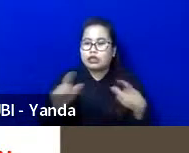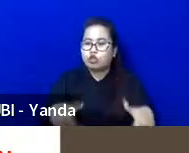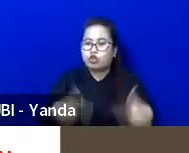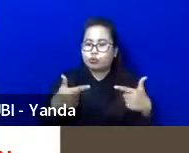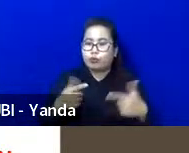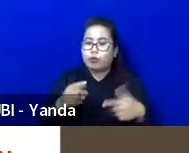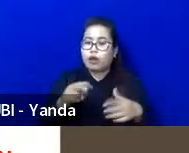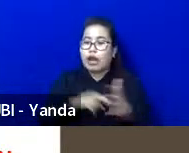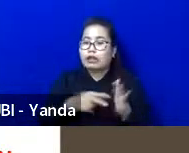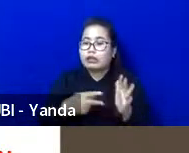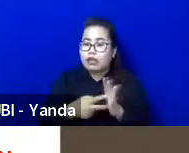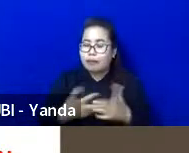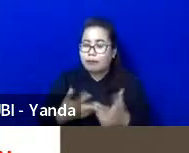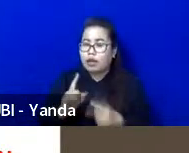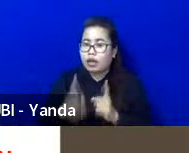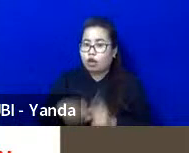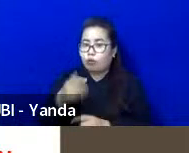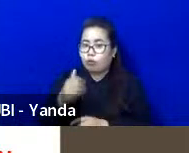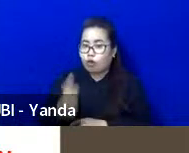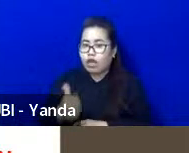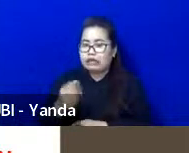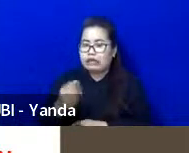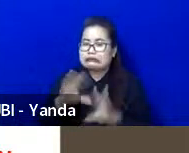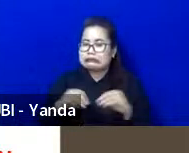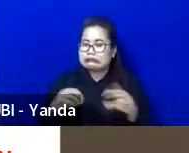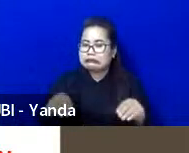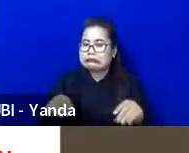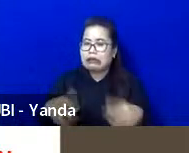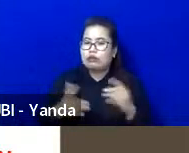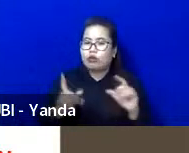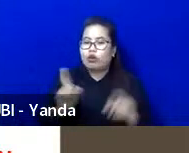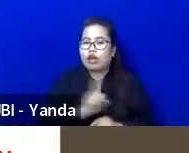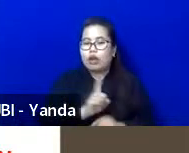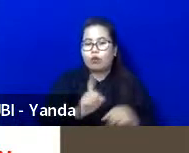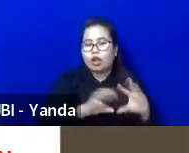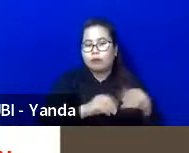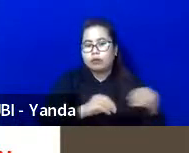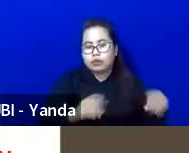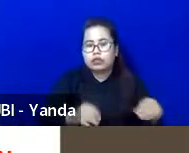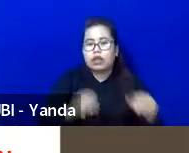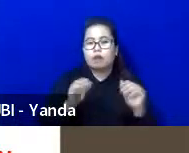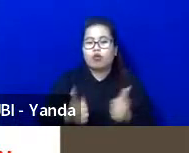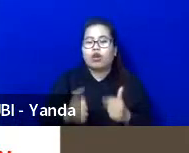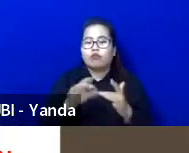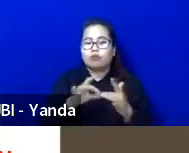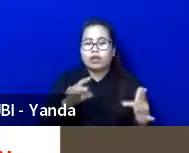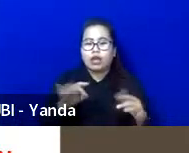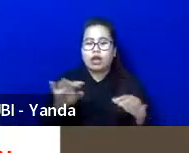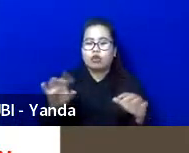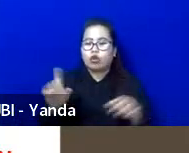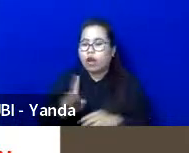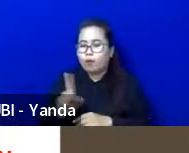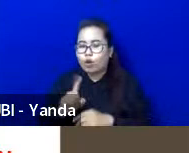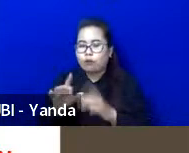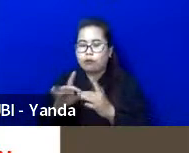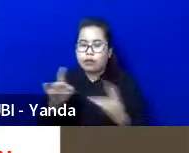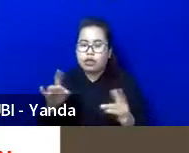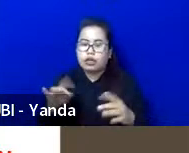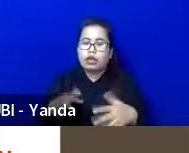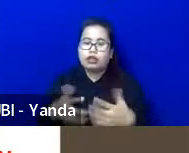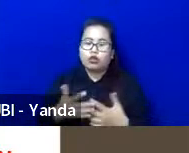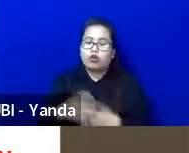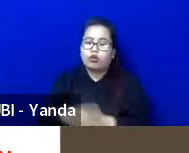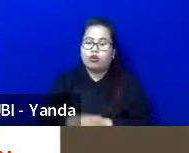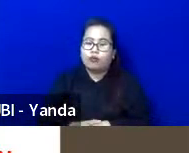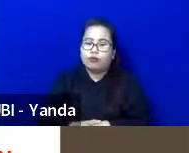arti kata, apakah dia boleh bekerja atau tidak boleh bekerja, apakah dia boleh memilih atau tidak boleh memilih, apakah dia